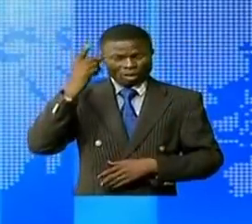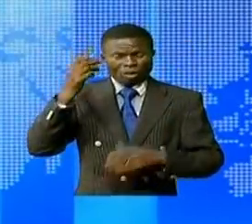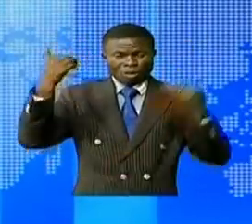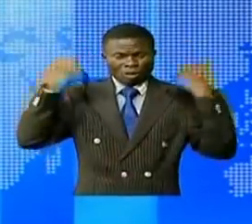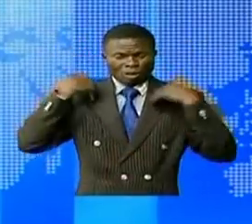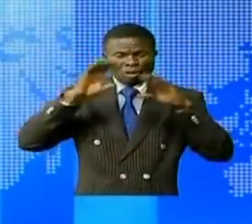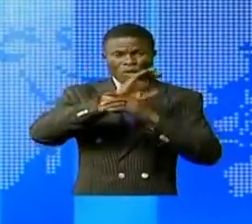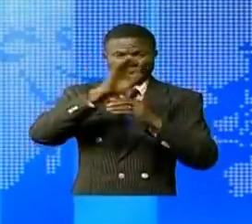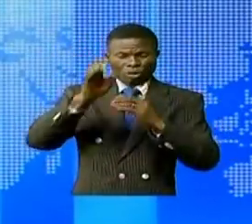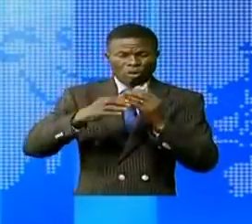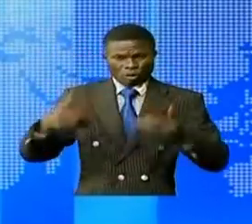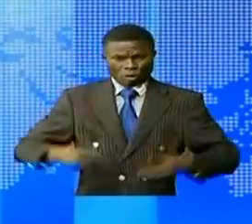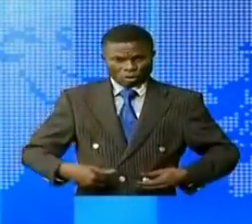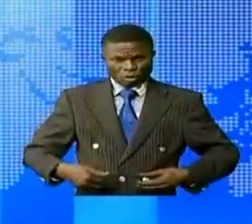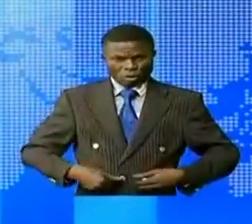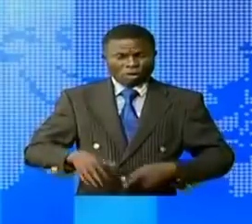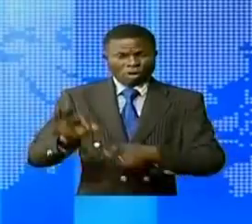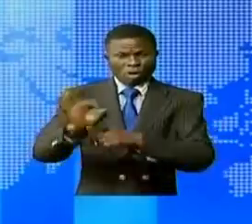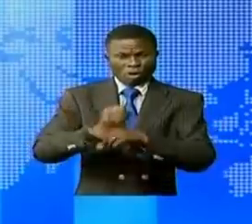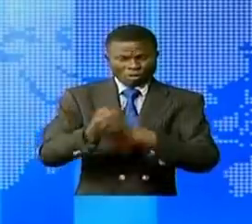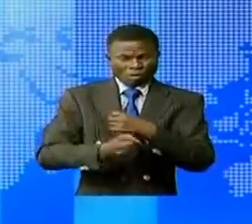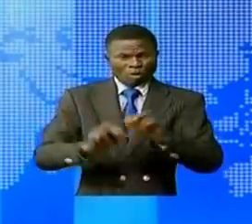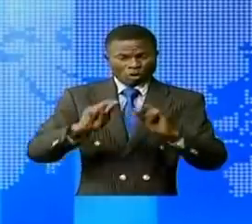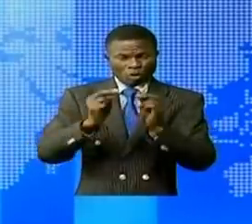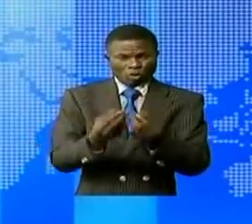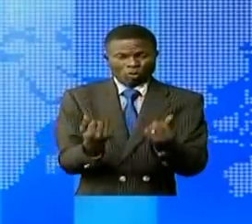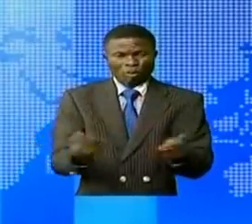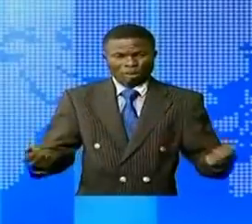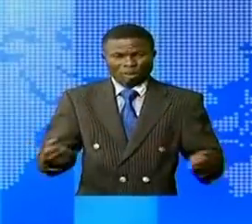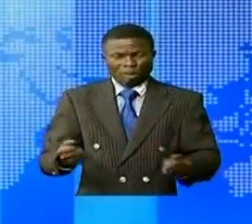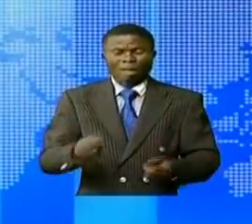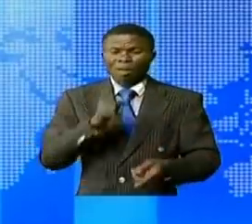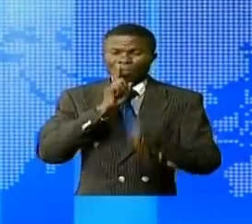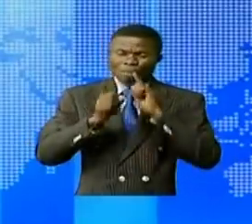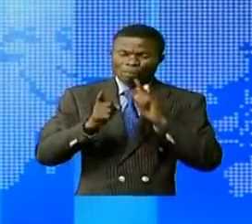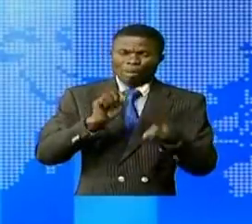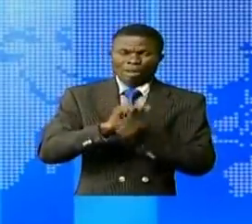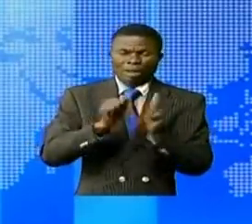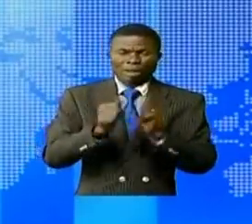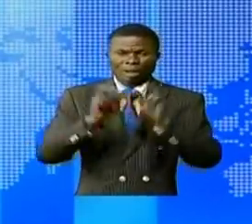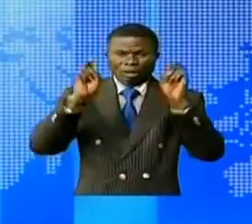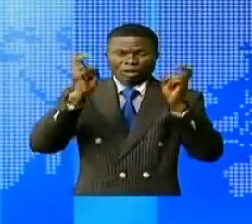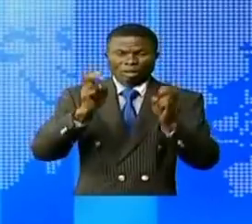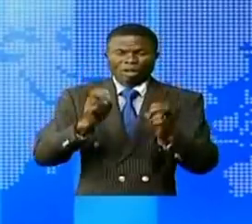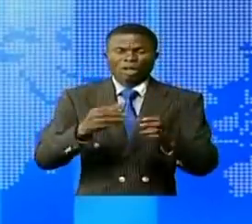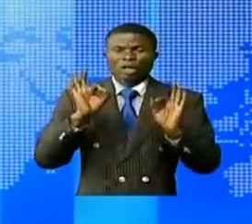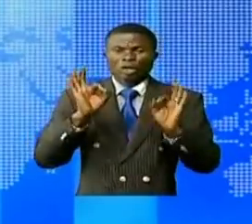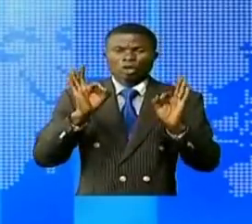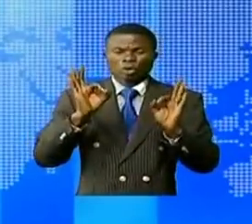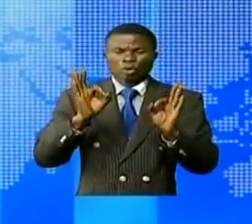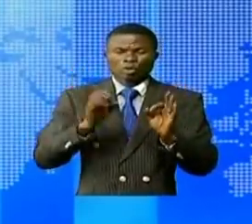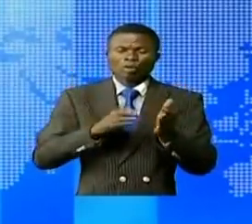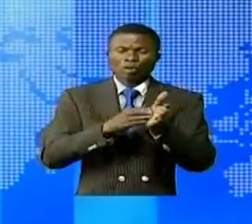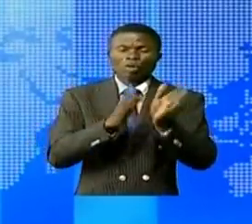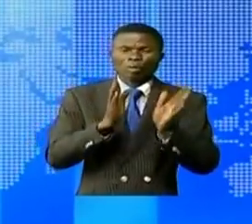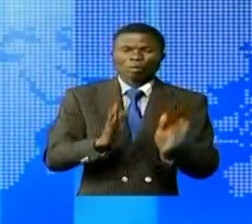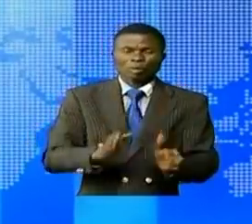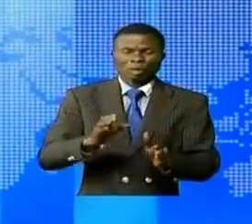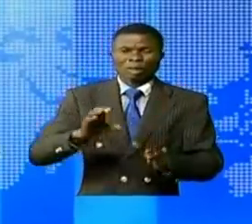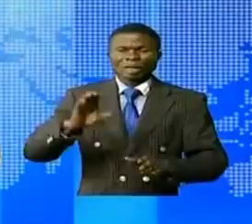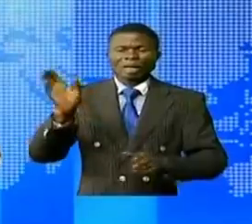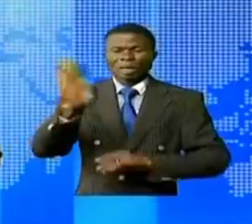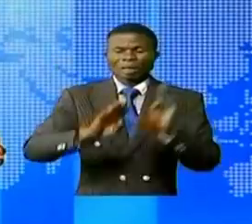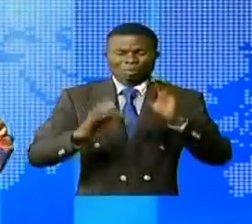de la jeunesse et ceux de la Fondation du Scout au Congo ont échangé autour du thème « Innovation managériale au scoutisme ». Ils se sont